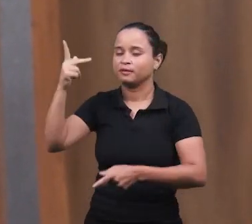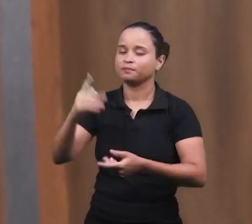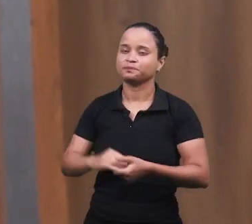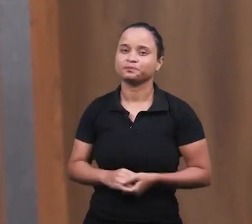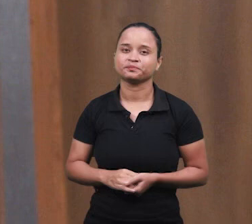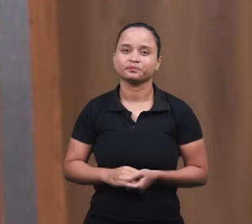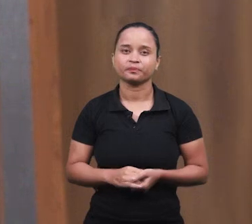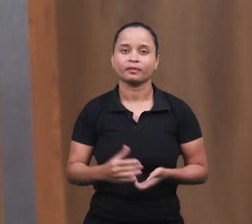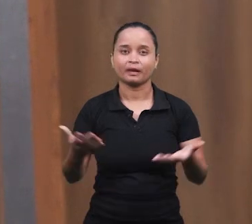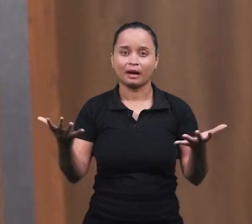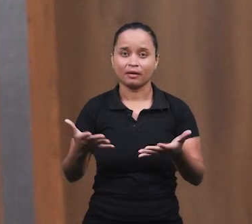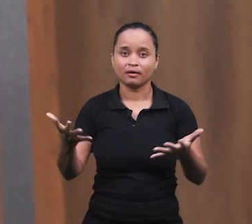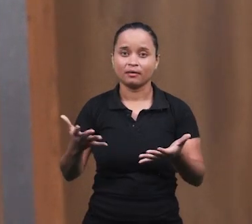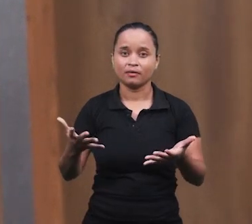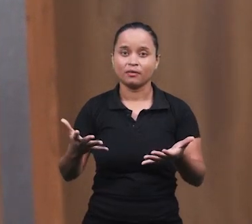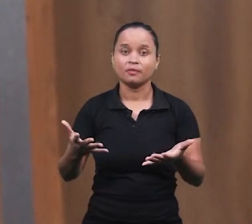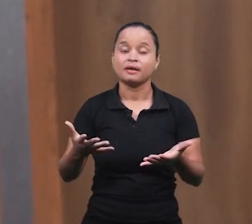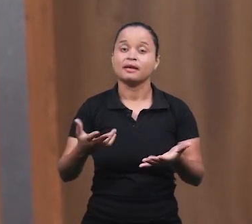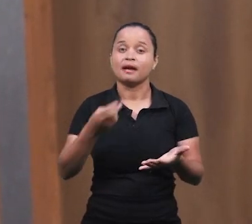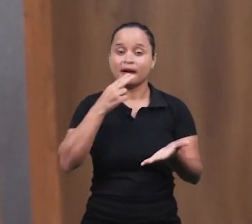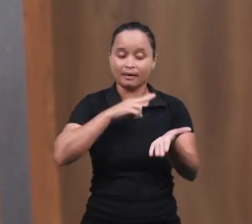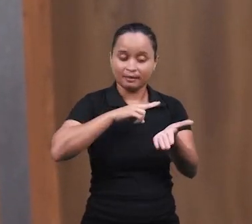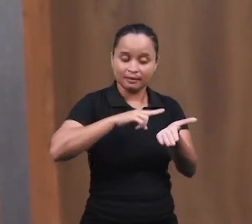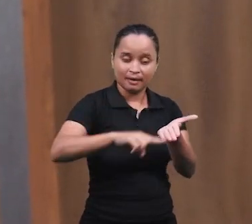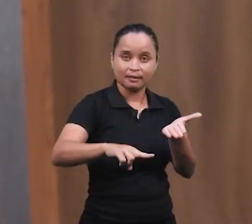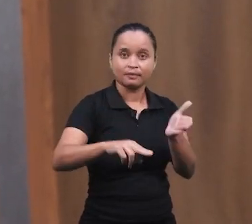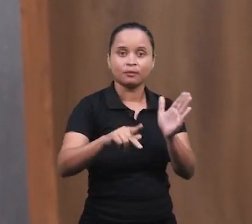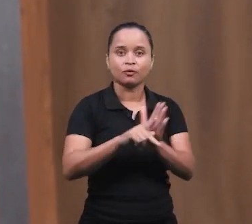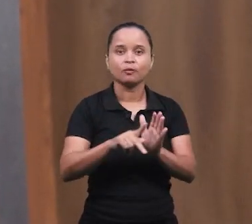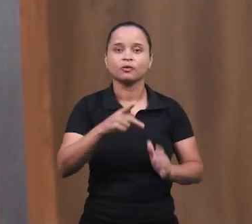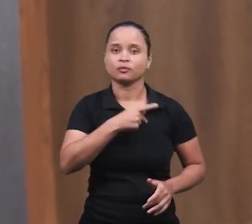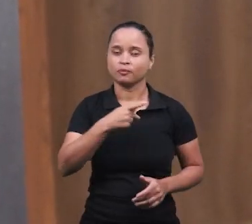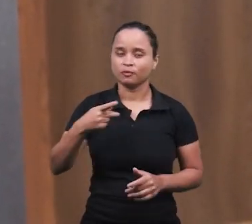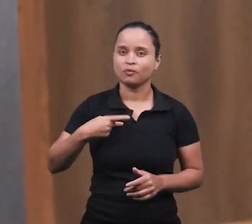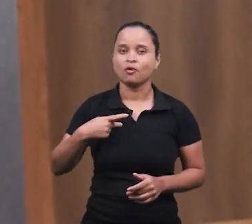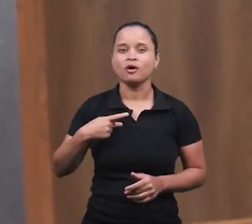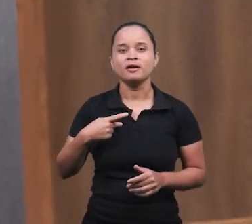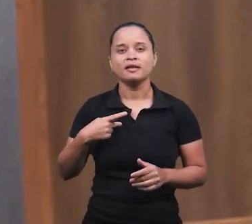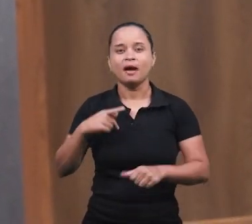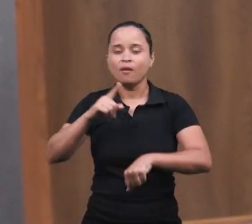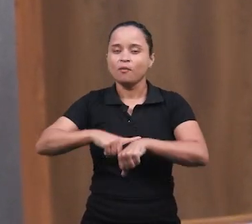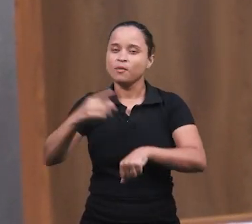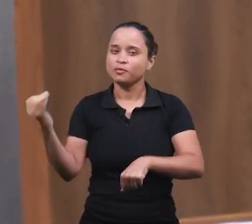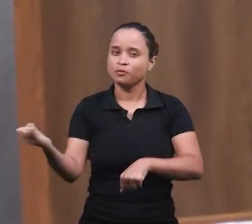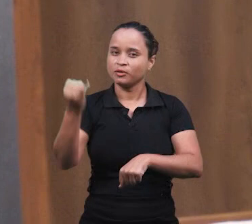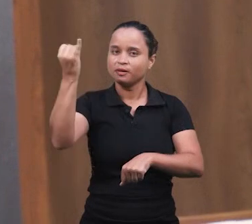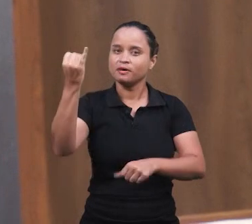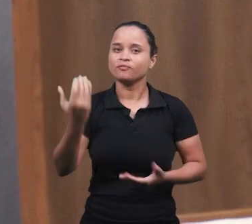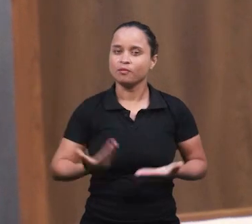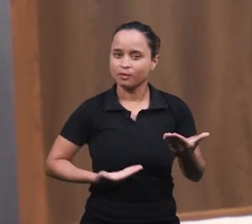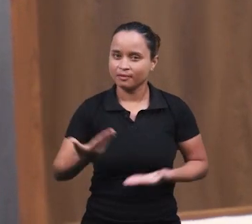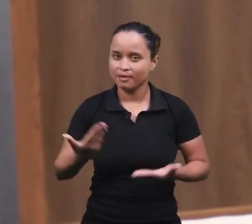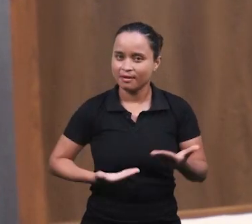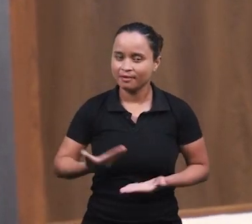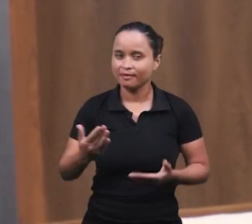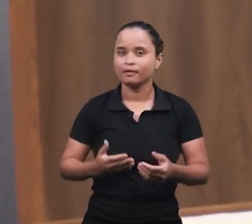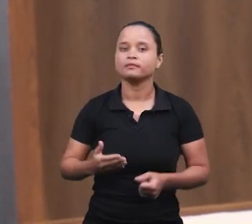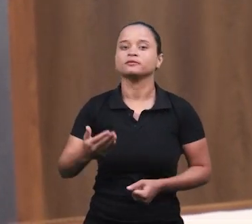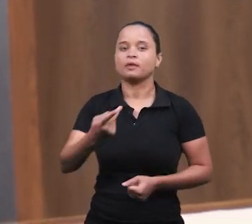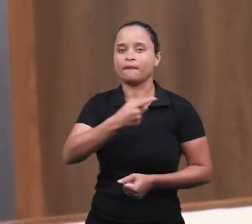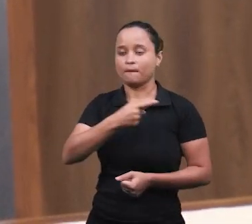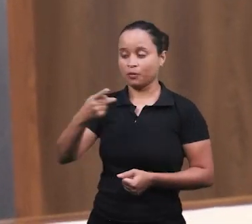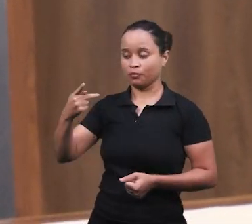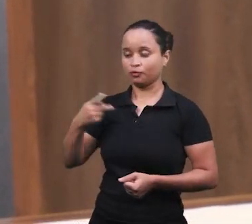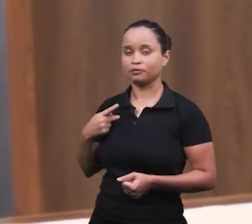écouter maintenant les messages pastoraux, un moment important pour la vie de l'Église, les frères, les